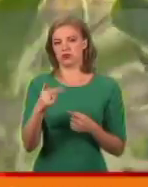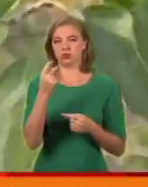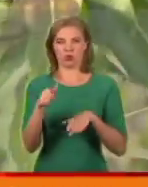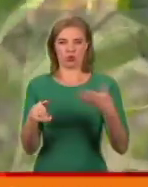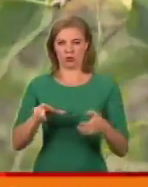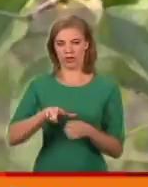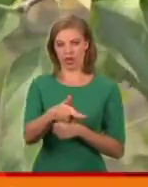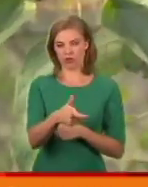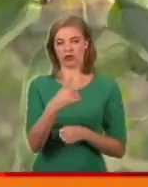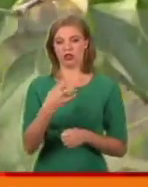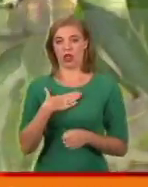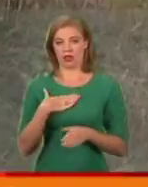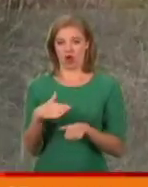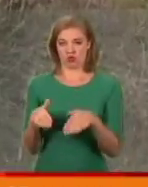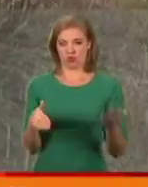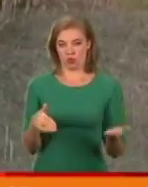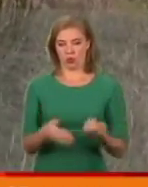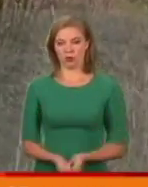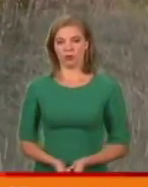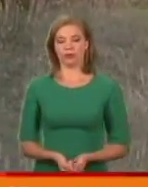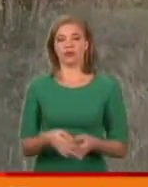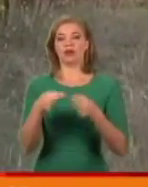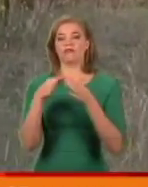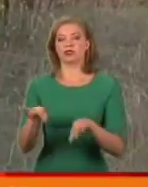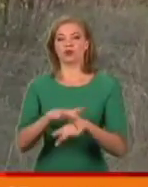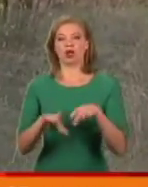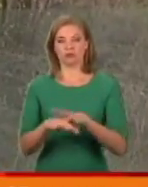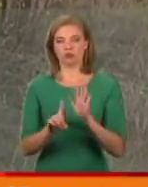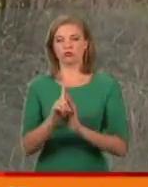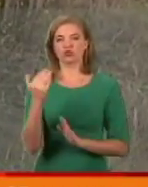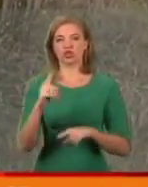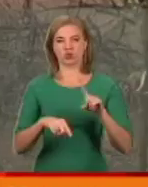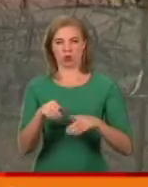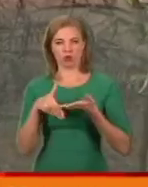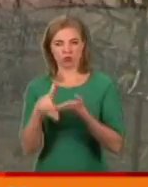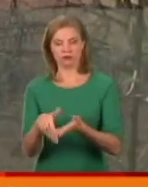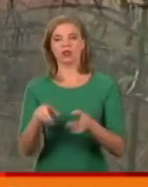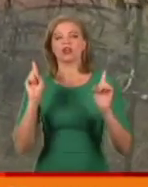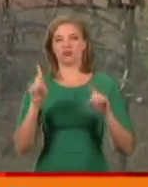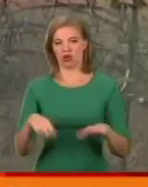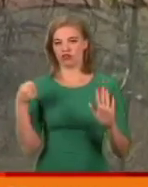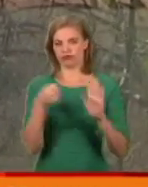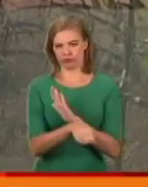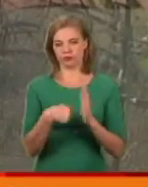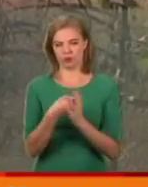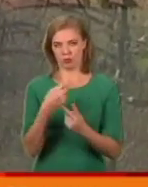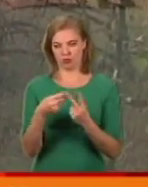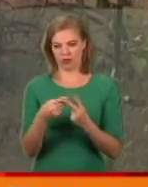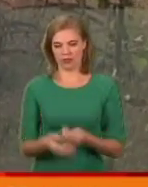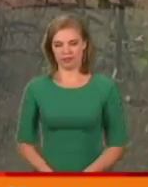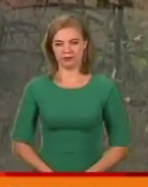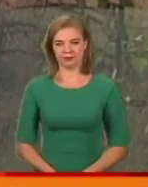річки, на нашу сторону. Визволяти бранців кинулися їхні родичі, та їх теж запроторили до буцегарні.